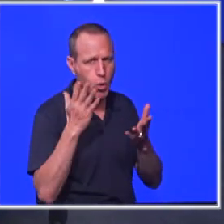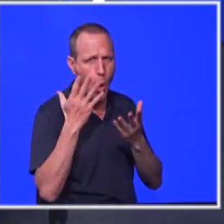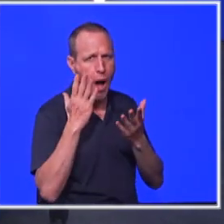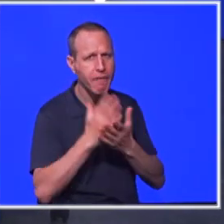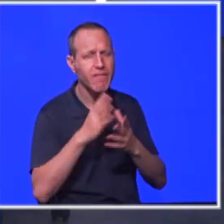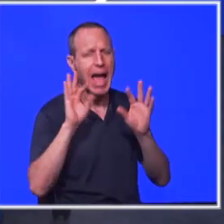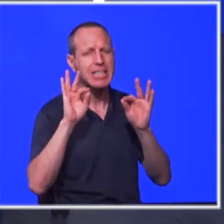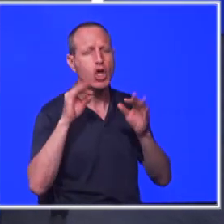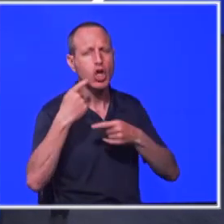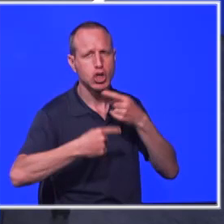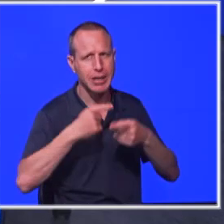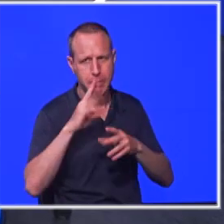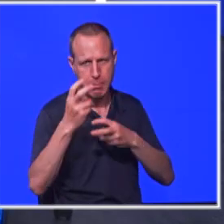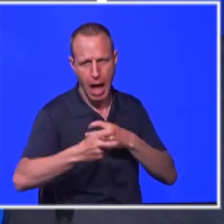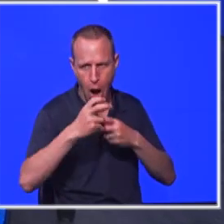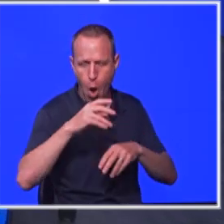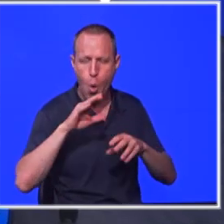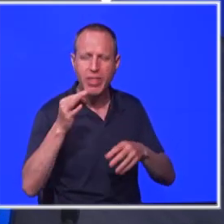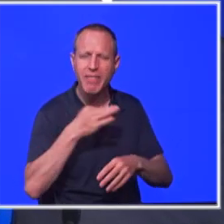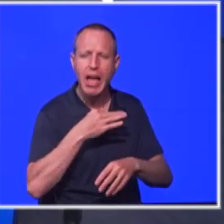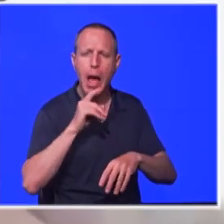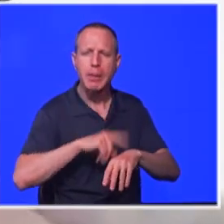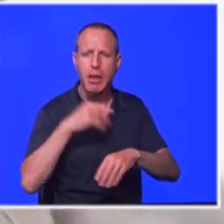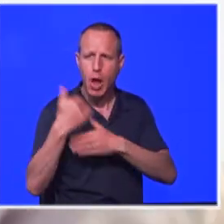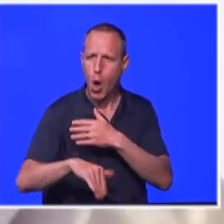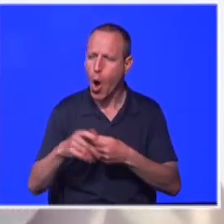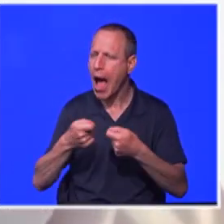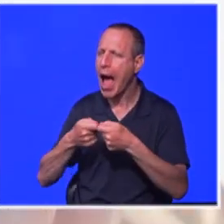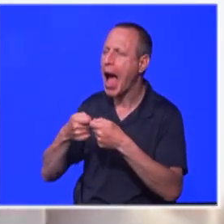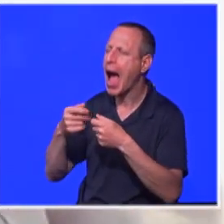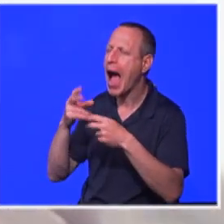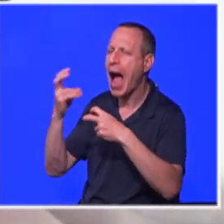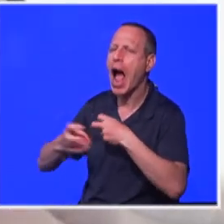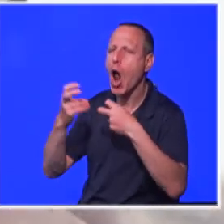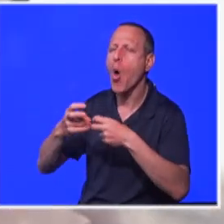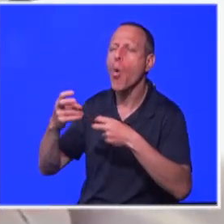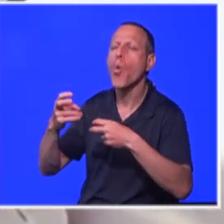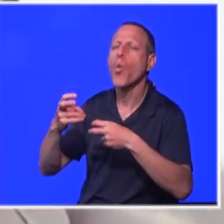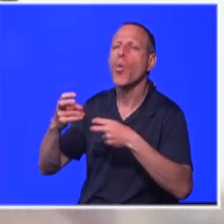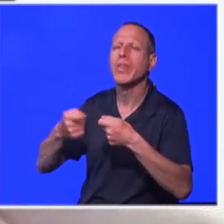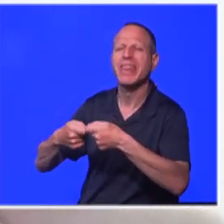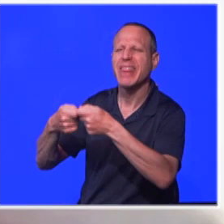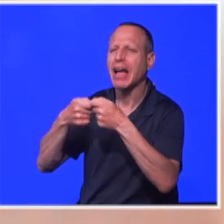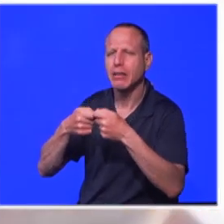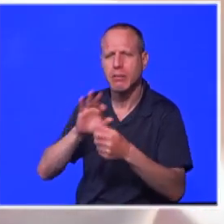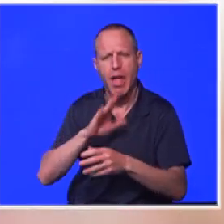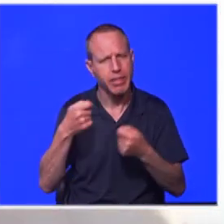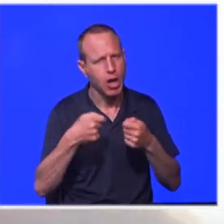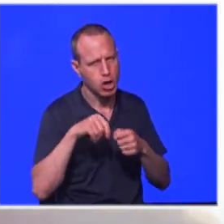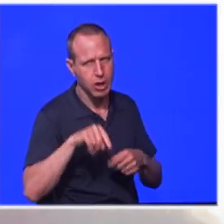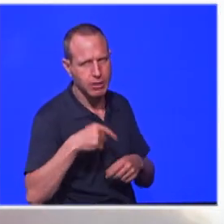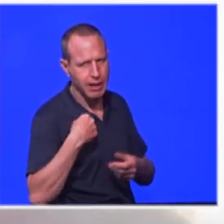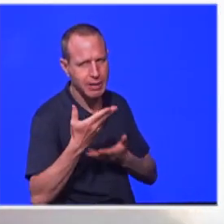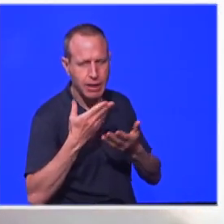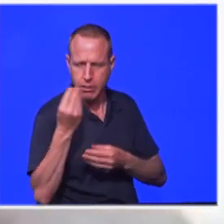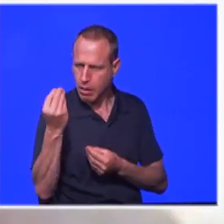כן. אם הם מתו, אם החקלאות נפגעה בזמן האחרון, אז זה פשוט לא יכול... התאגידית, אני לא מכיר את המחקרים החקלאות, שקראת, החקלאות אבל אין שום קשר לזה. עכשיו, אני רגע אתייחס